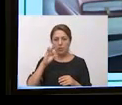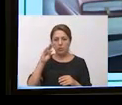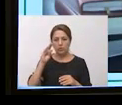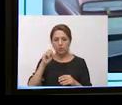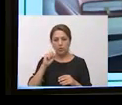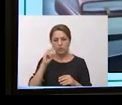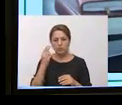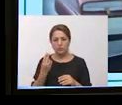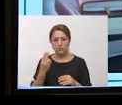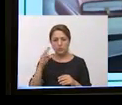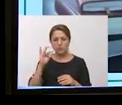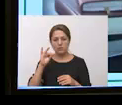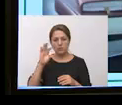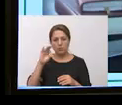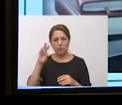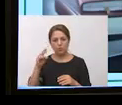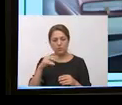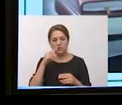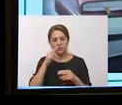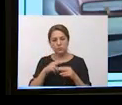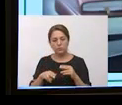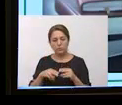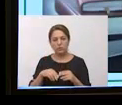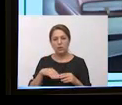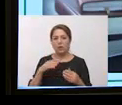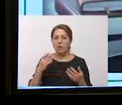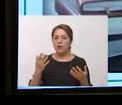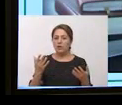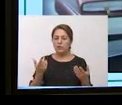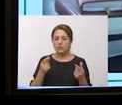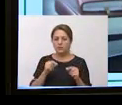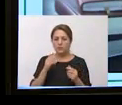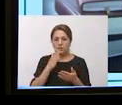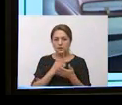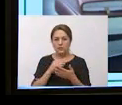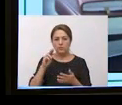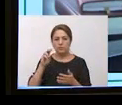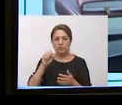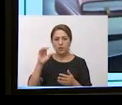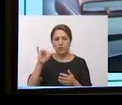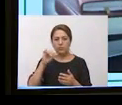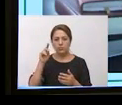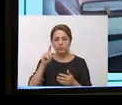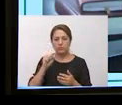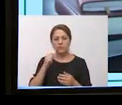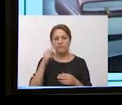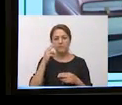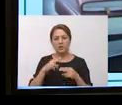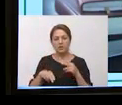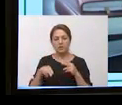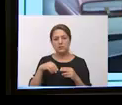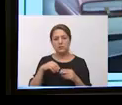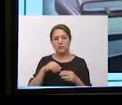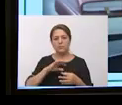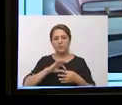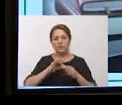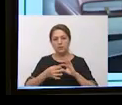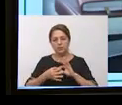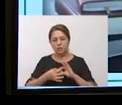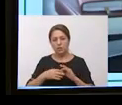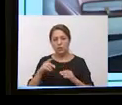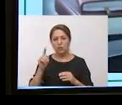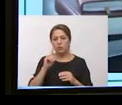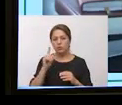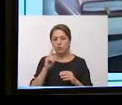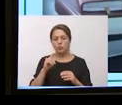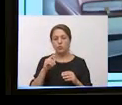законченностью, которая выражается паузой в конце предложения. А что же такое